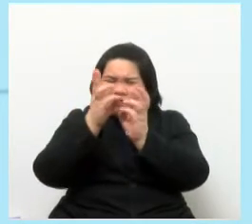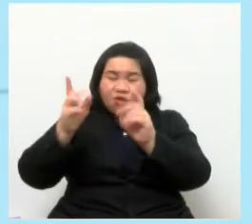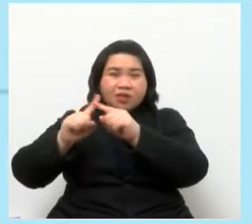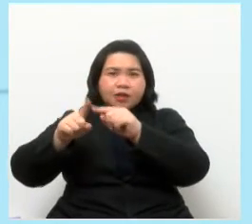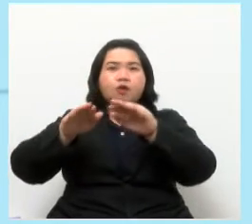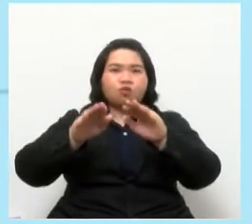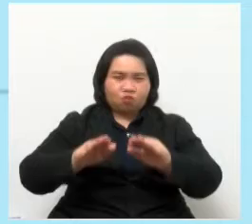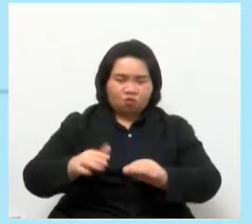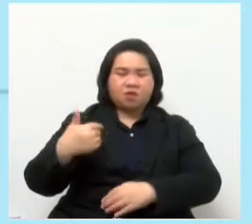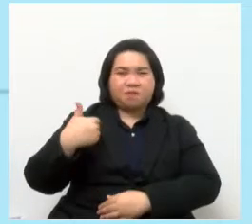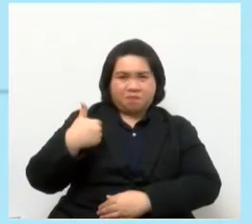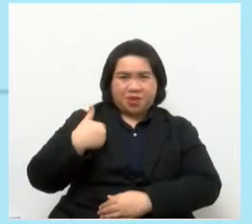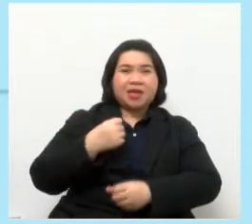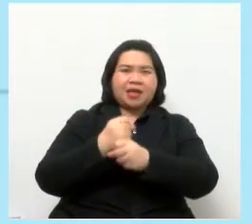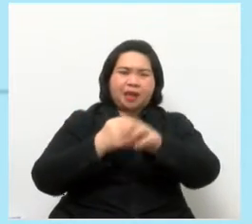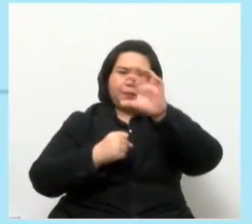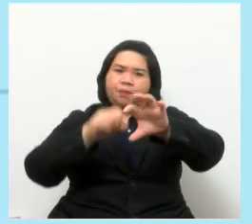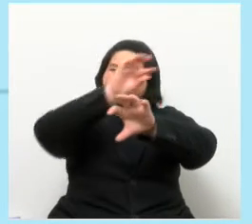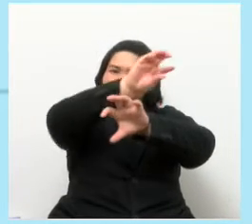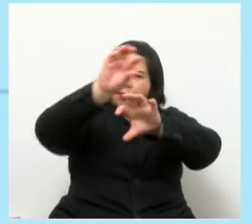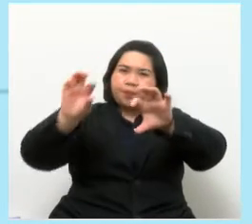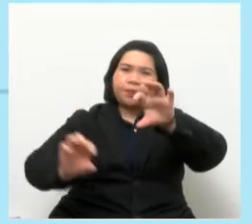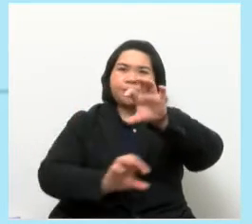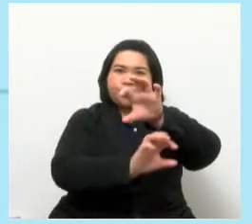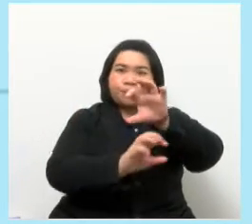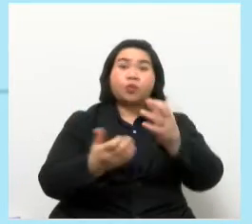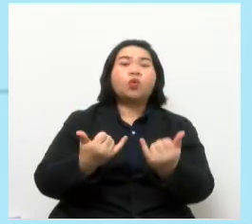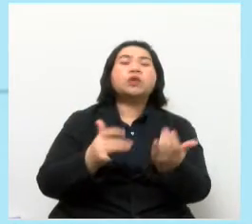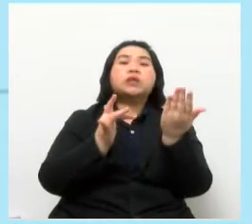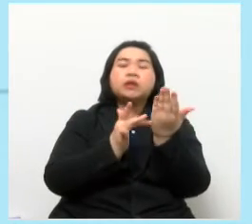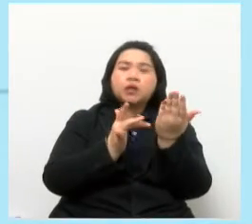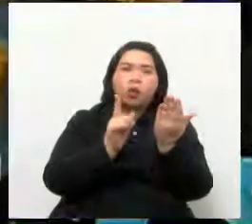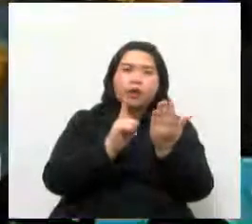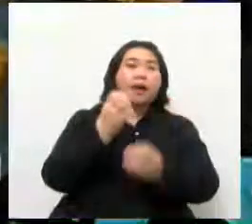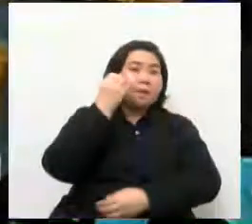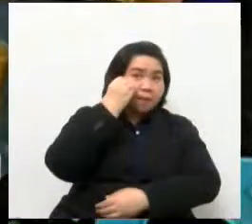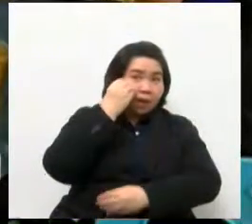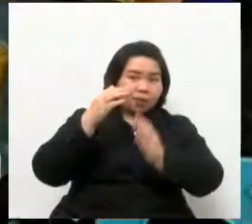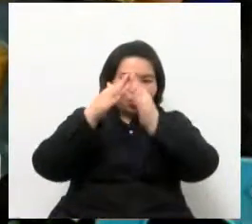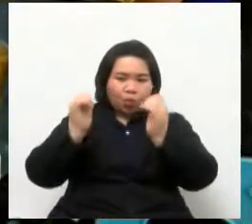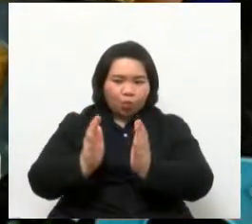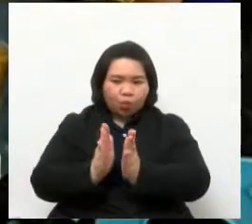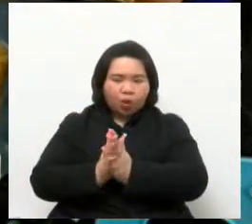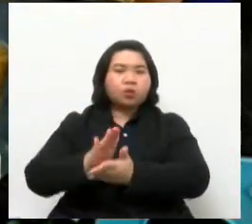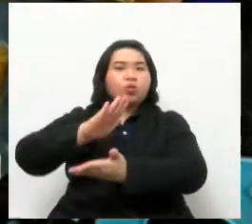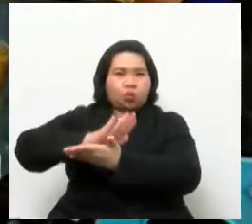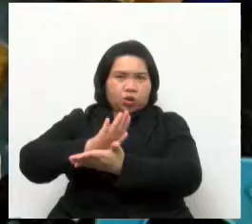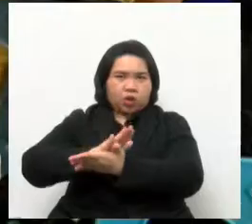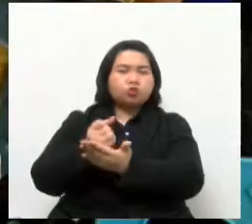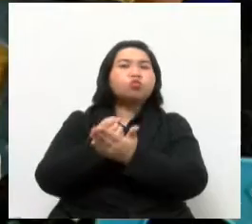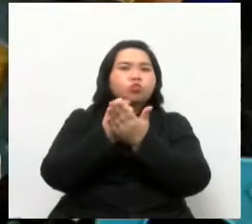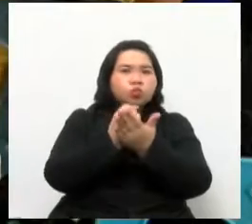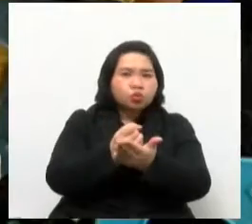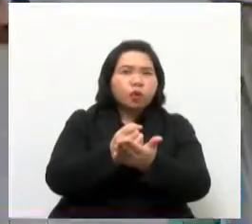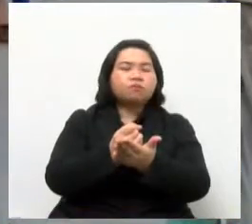การภาคภูมิโมเดลนวัตกรรมบวรพิชิตฝุ่นมีวัตถุประสงค์เพื่อสร้